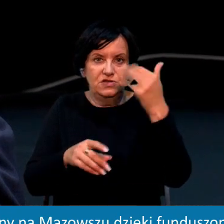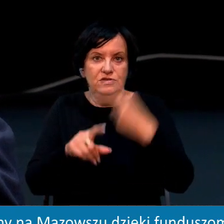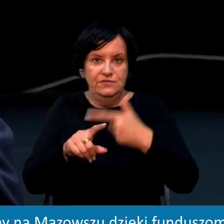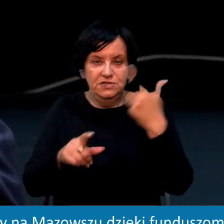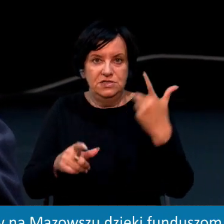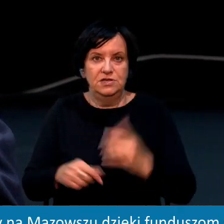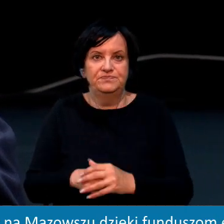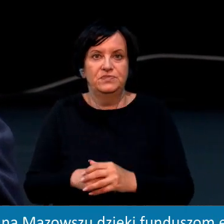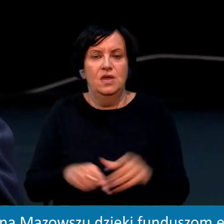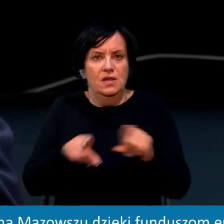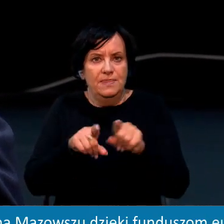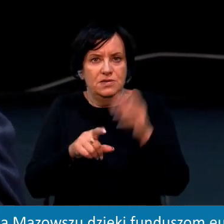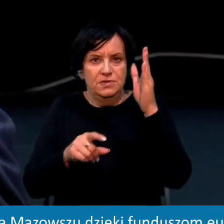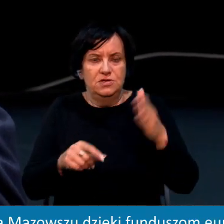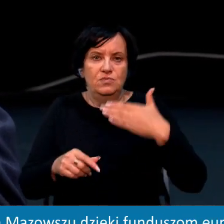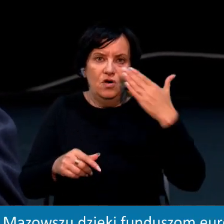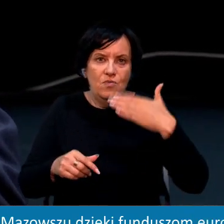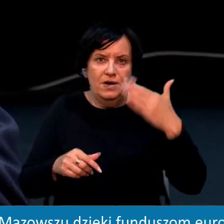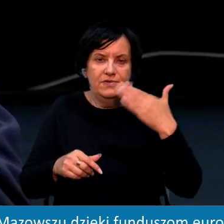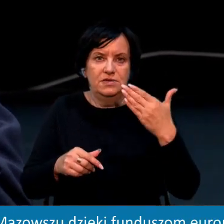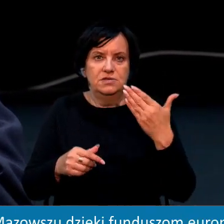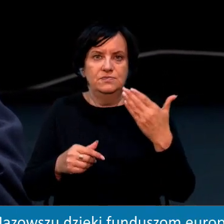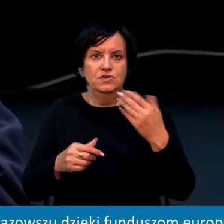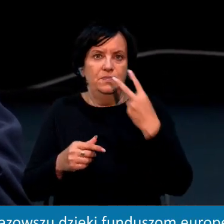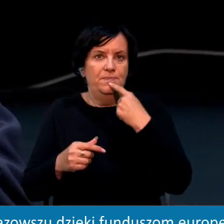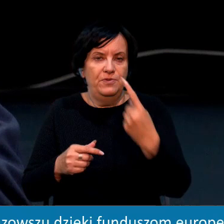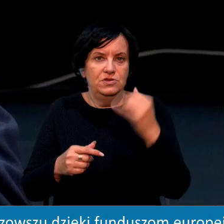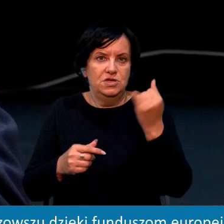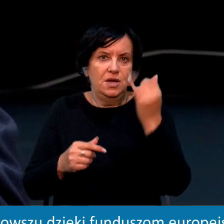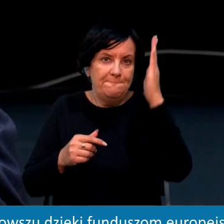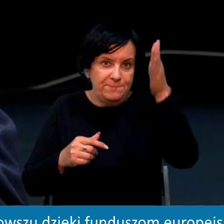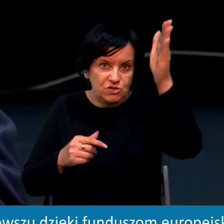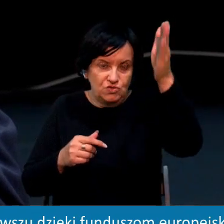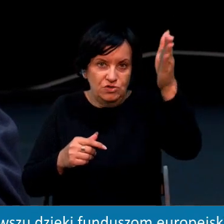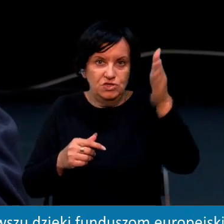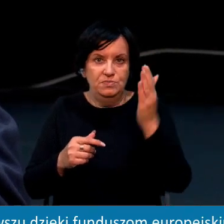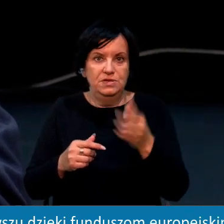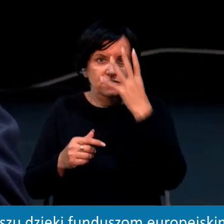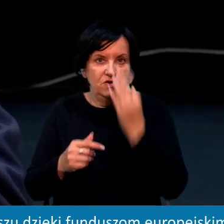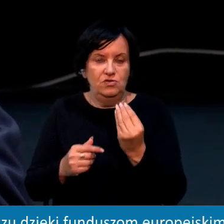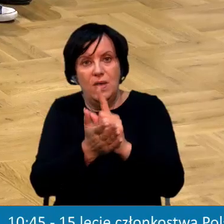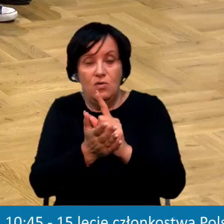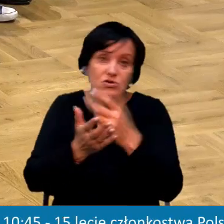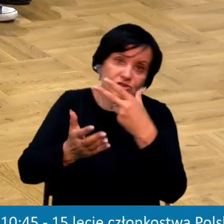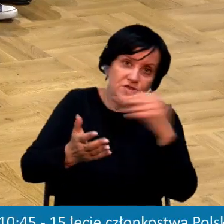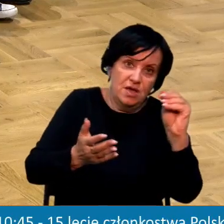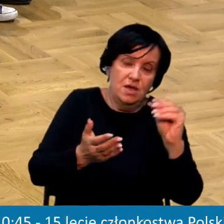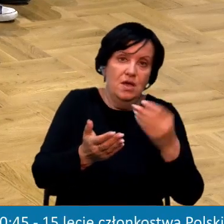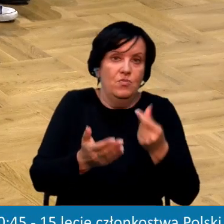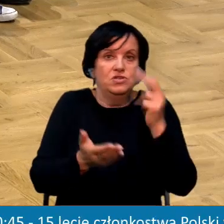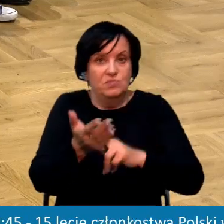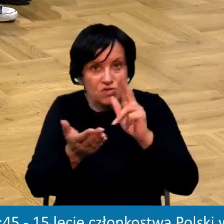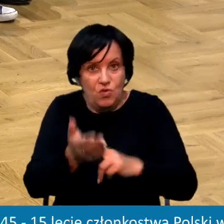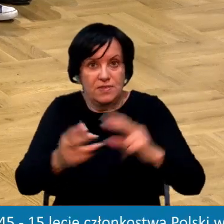2014-2020, ale też chcemy też powiedzieć, jak to będzie wyglądało w przyszłości. Proszę